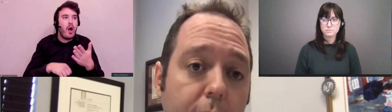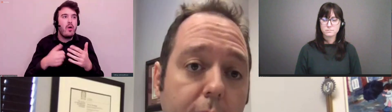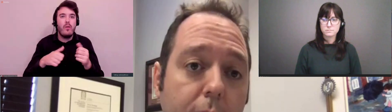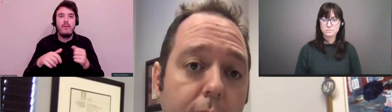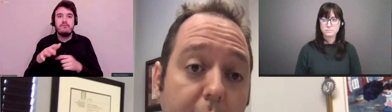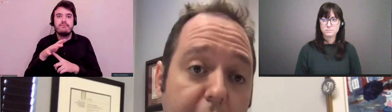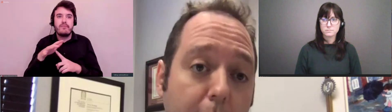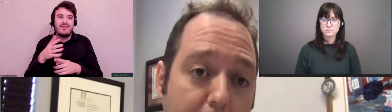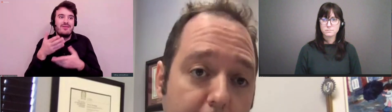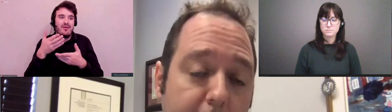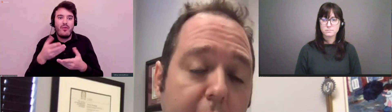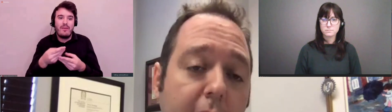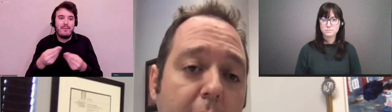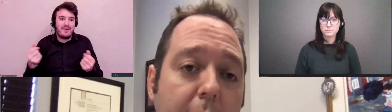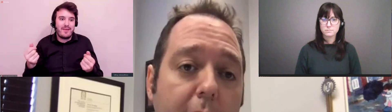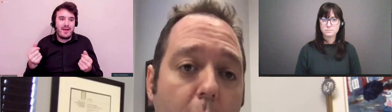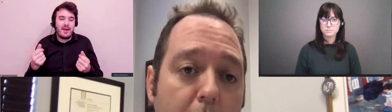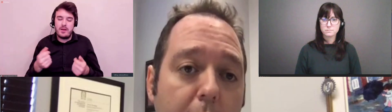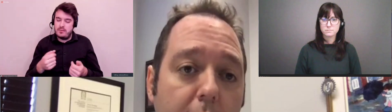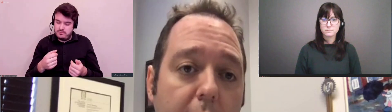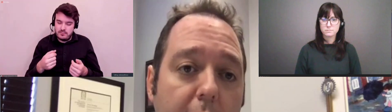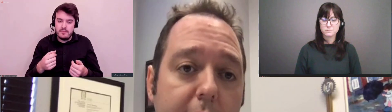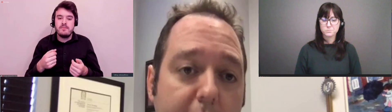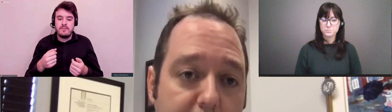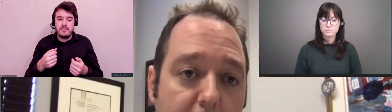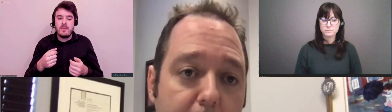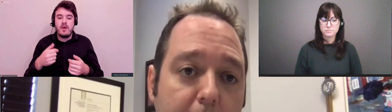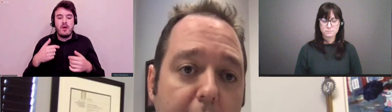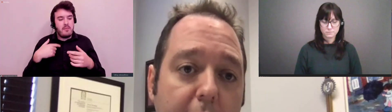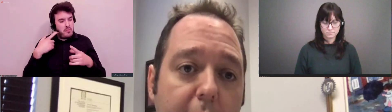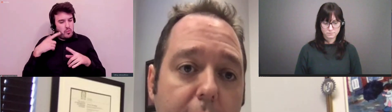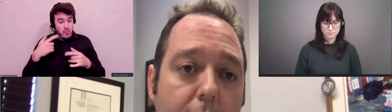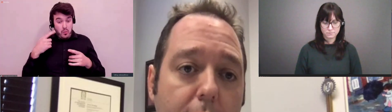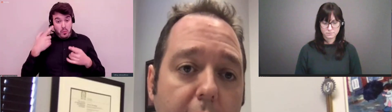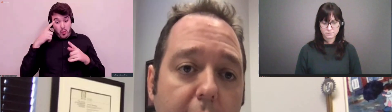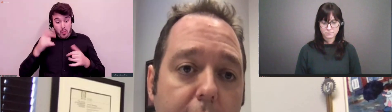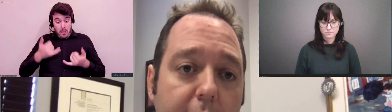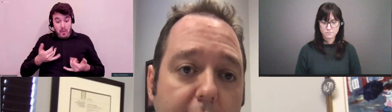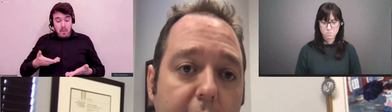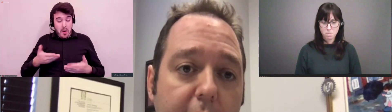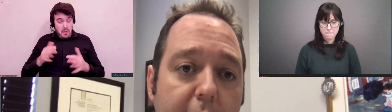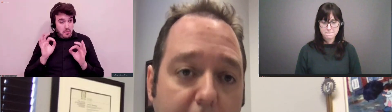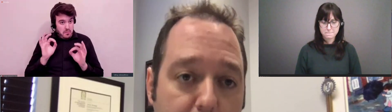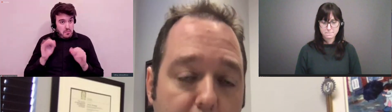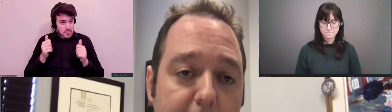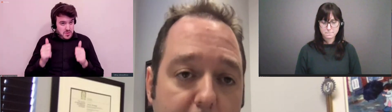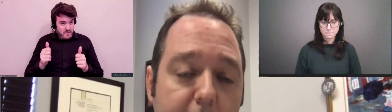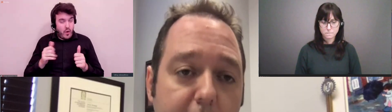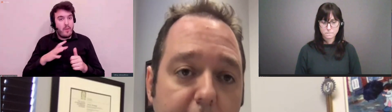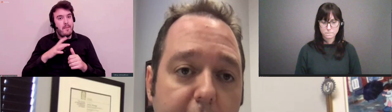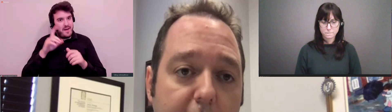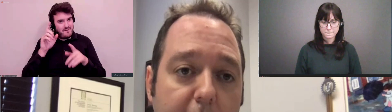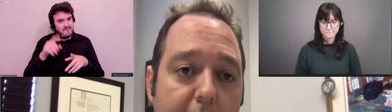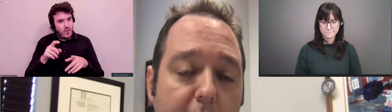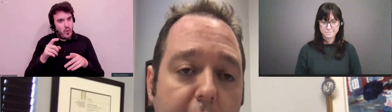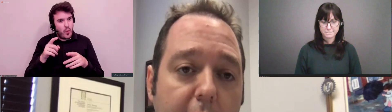où nous n'avons pas. Mais au moment, ça va, mais il faut être vraiment attent